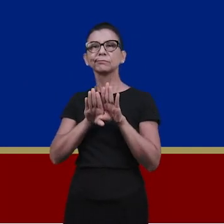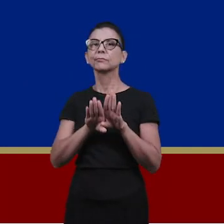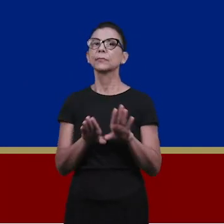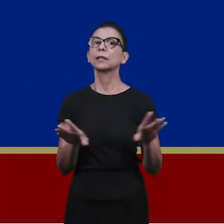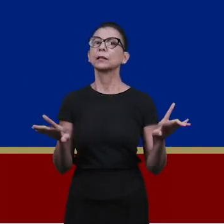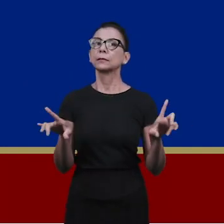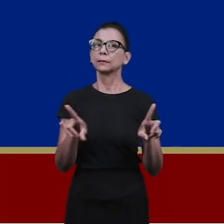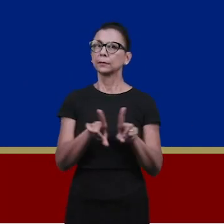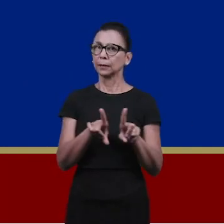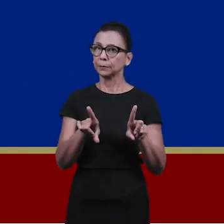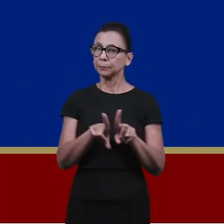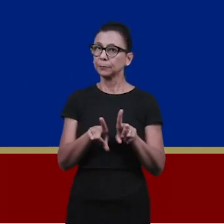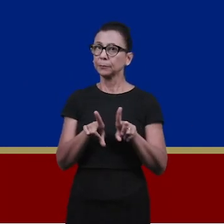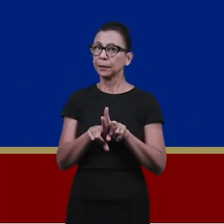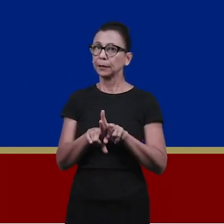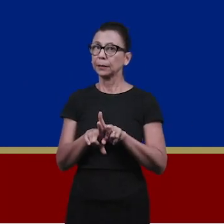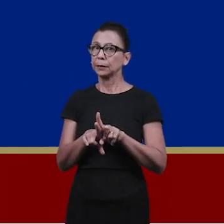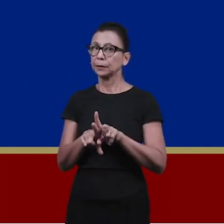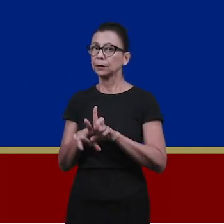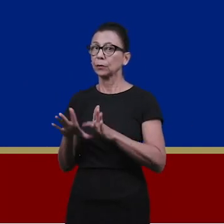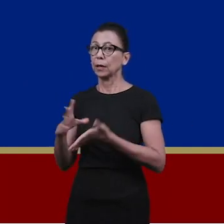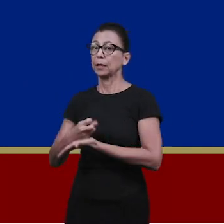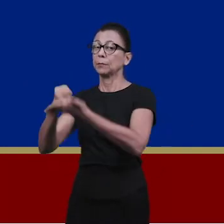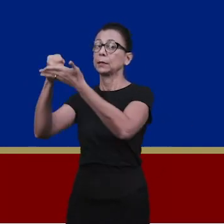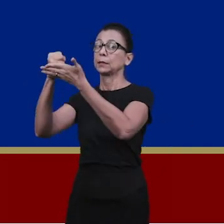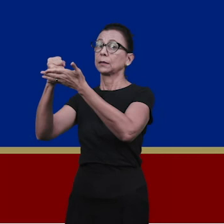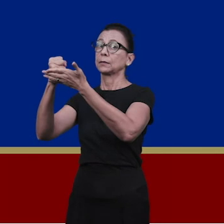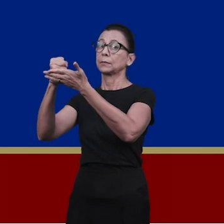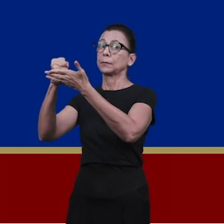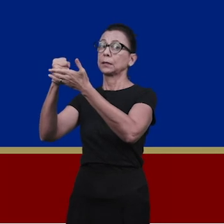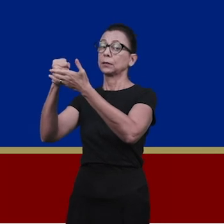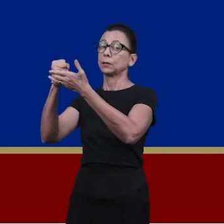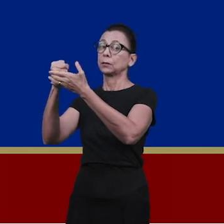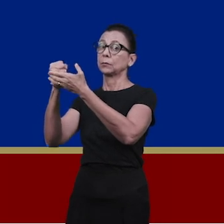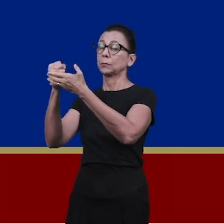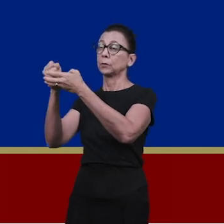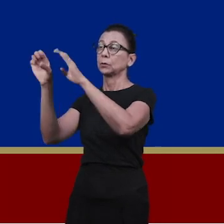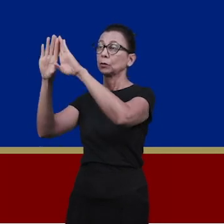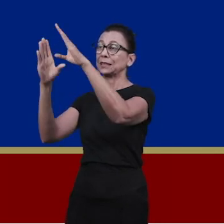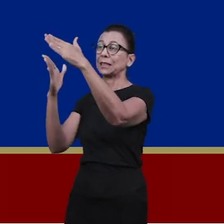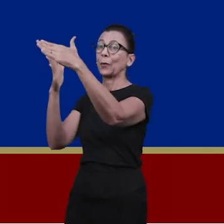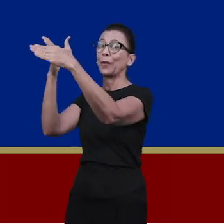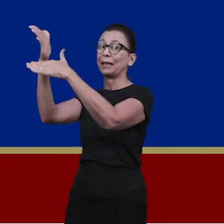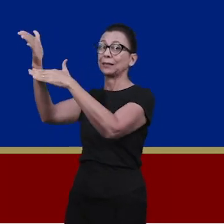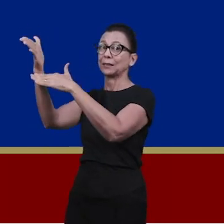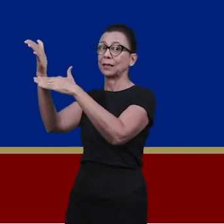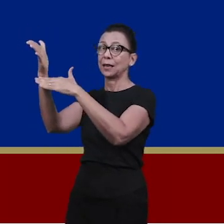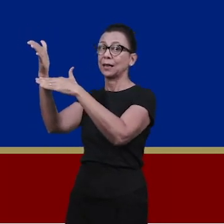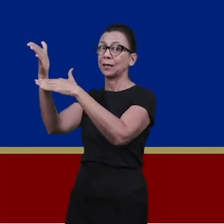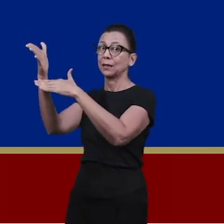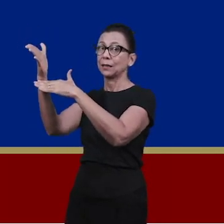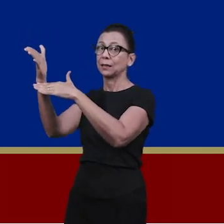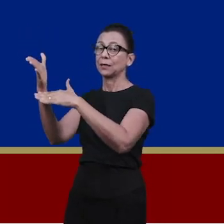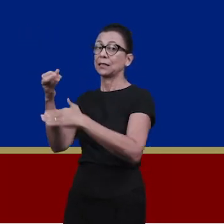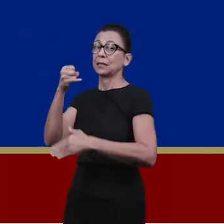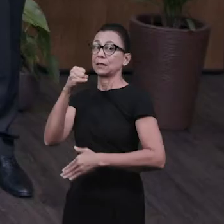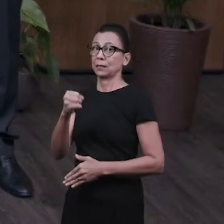l'accès aux noces éternelles sera seulement pour celui qui aura le Saint-Esprit.